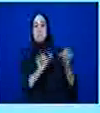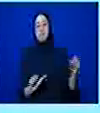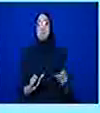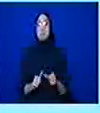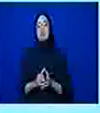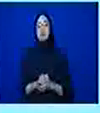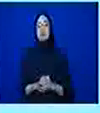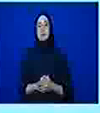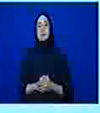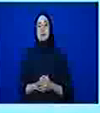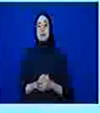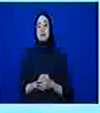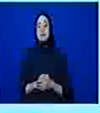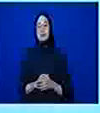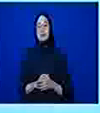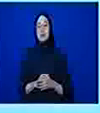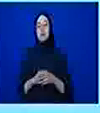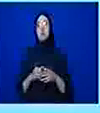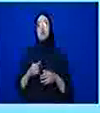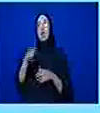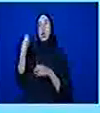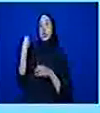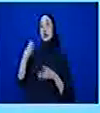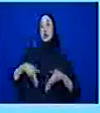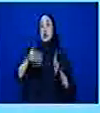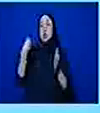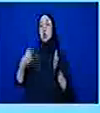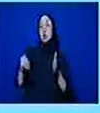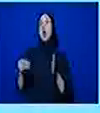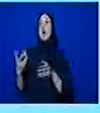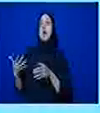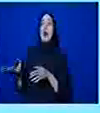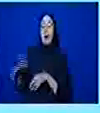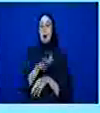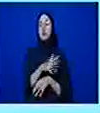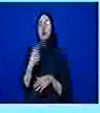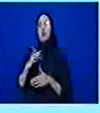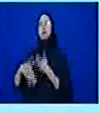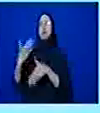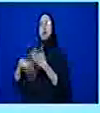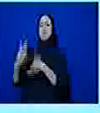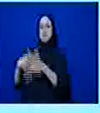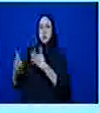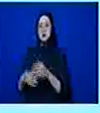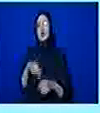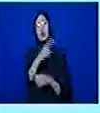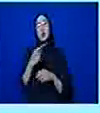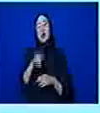telah terus kita kerjakan, terutama di Indonesia bagian timur, karena kita memiliki 17.000